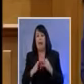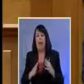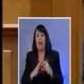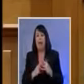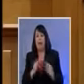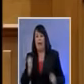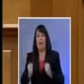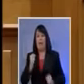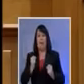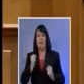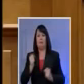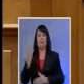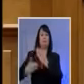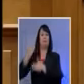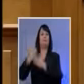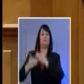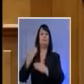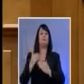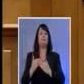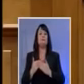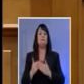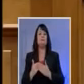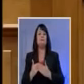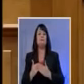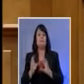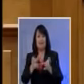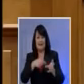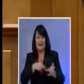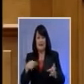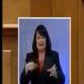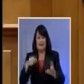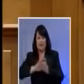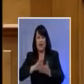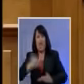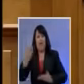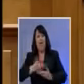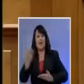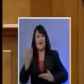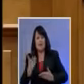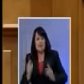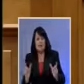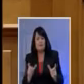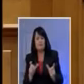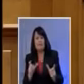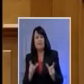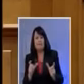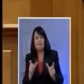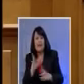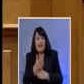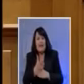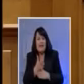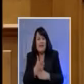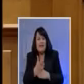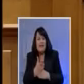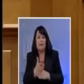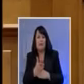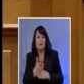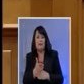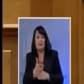Τρέχοντας πίσω από χρεοκοπημένους καναλάρχες και εκδότες. Γιατί είναι η τελευταία σας ελπίδα, κύριε Μητσοτάκη.